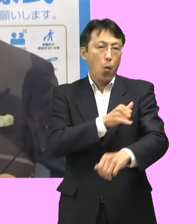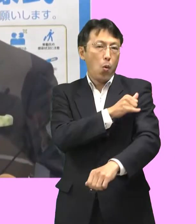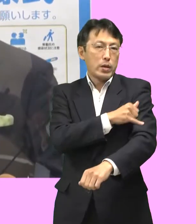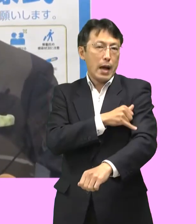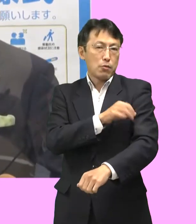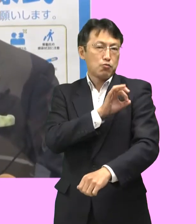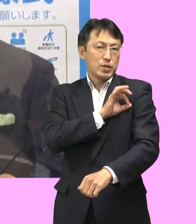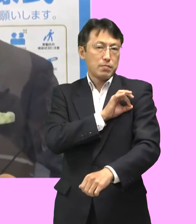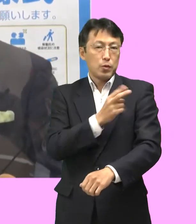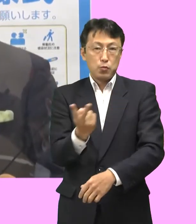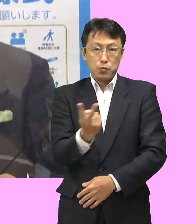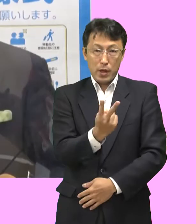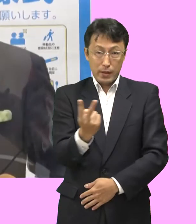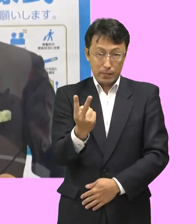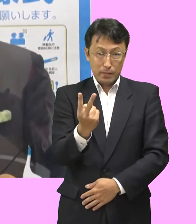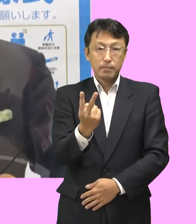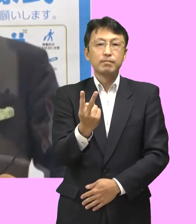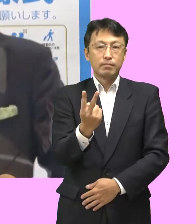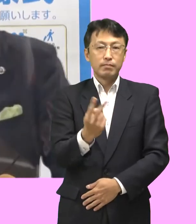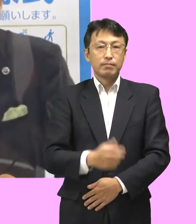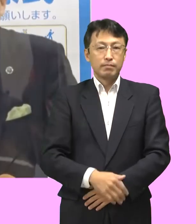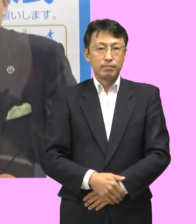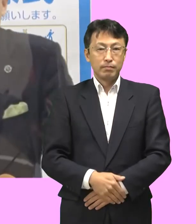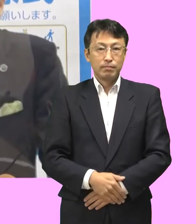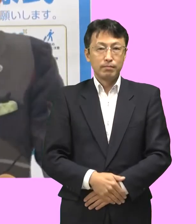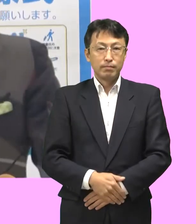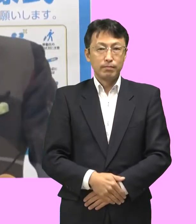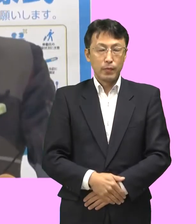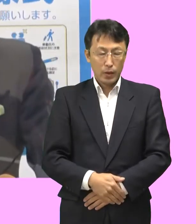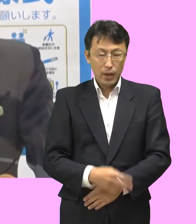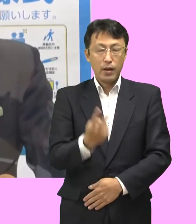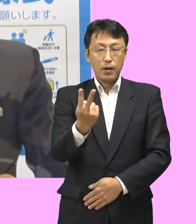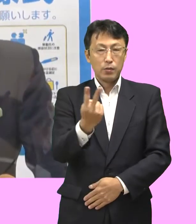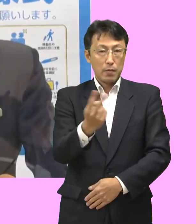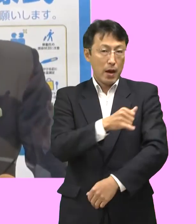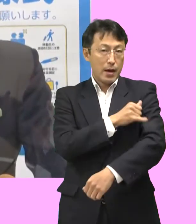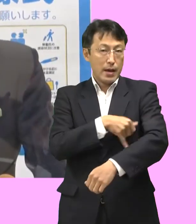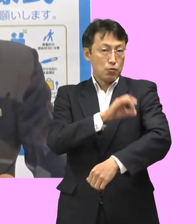お二人ともですね、役員ということもあって、